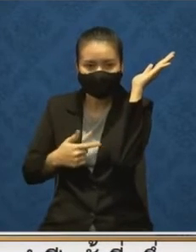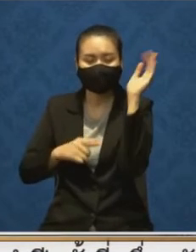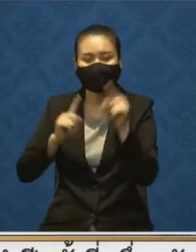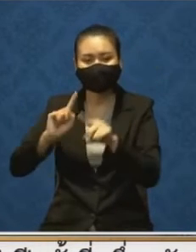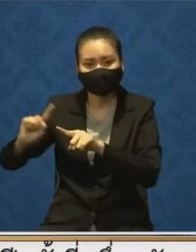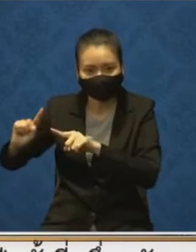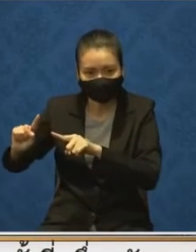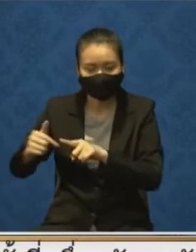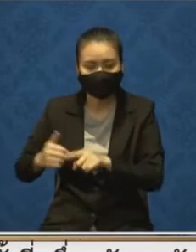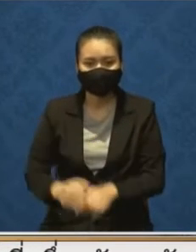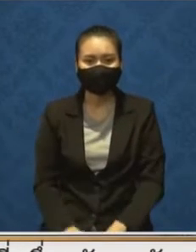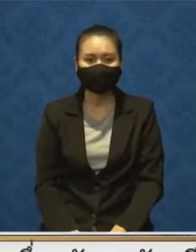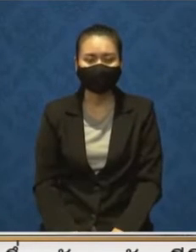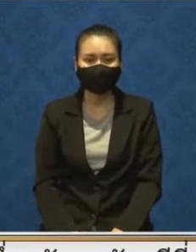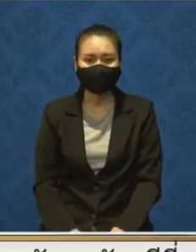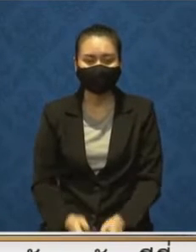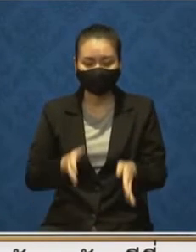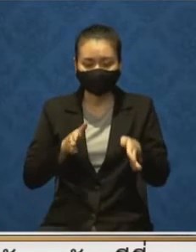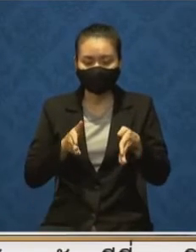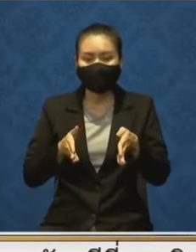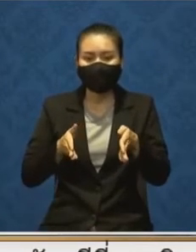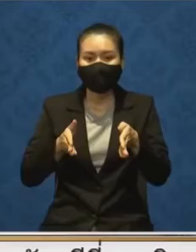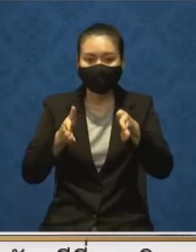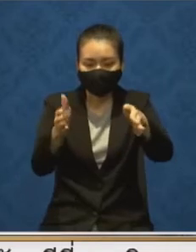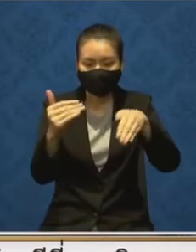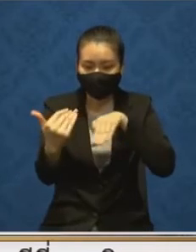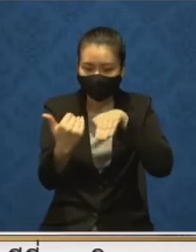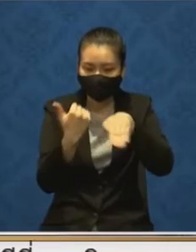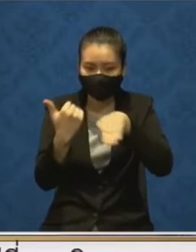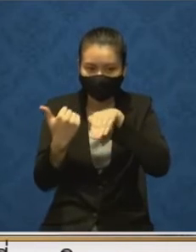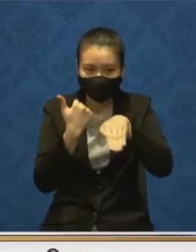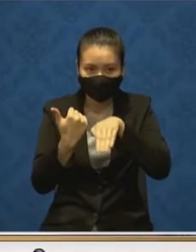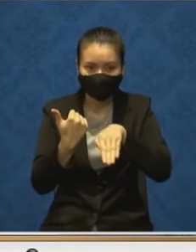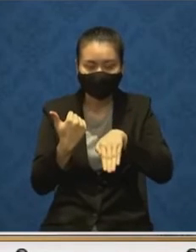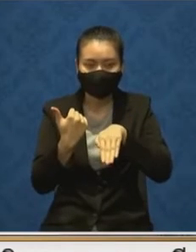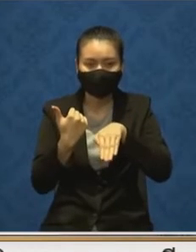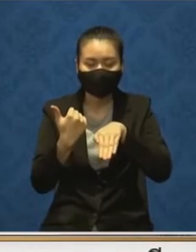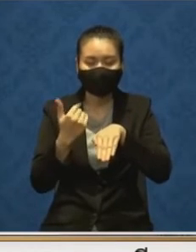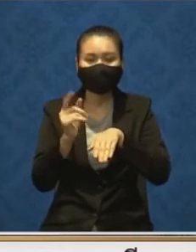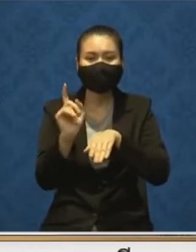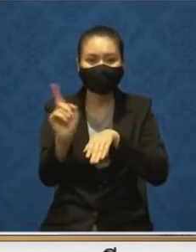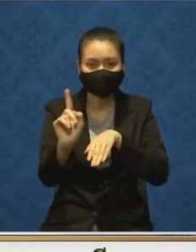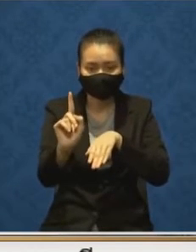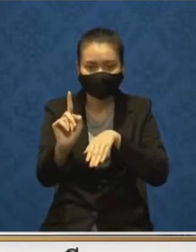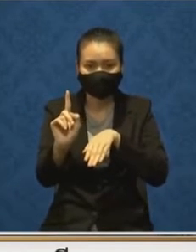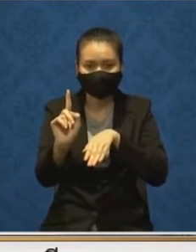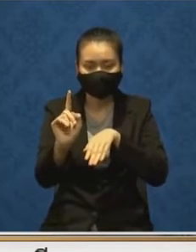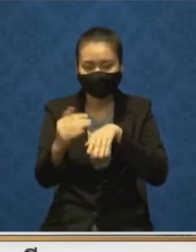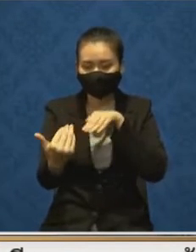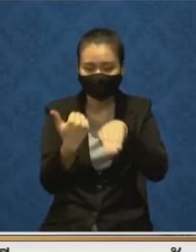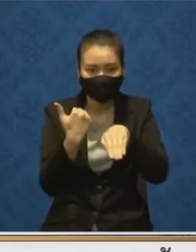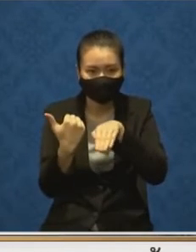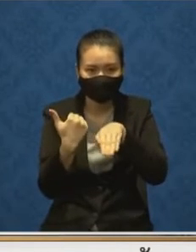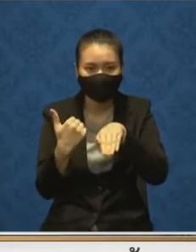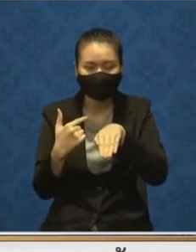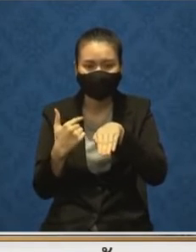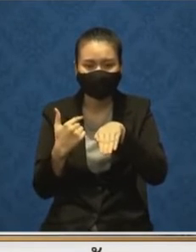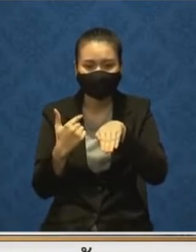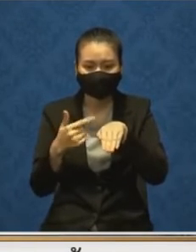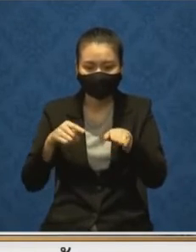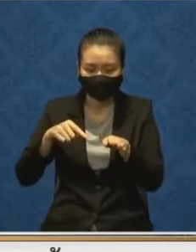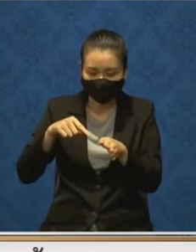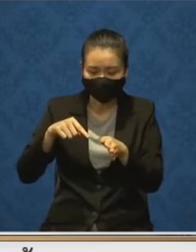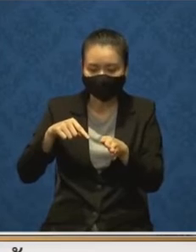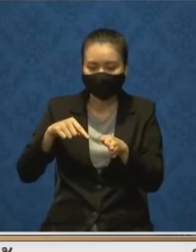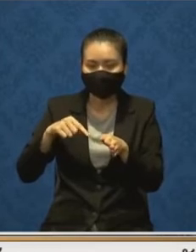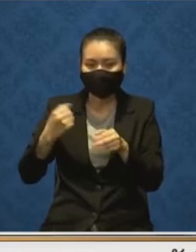แล้วก็ต่อไปกรุงเทพทางหลวงเส้นนี้ไม่แทบจะไม่มีจุดกลับรถนะ